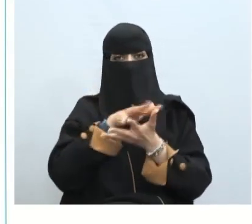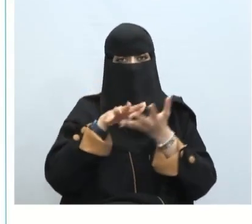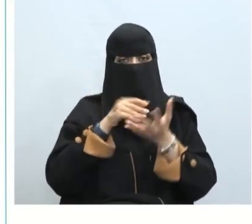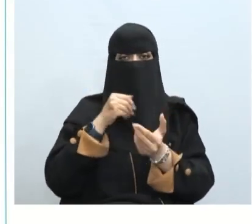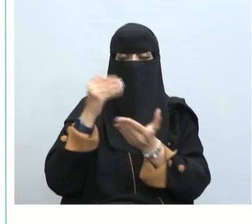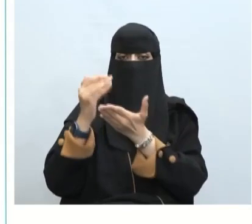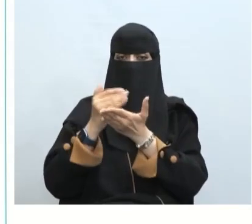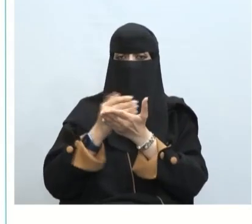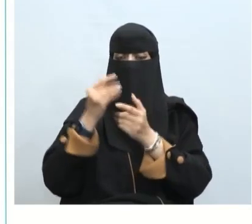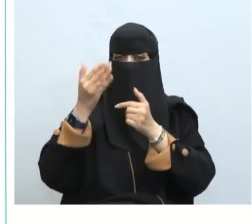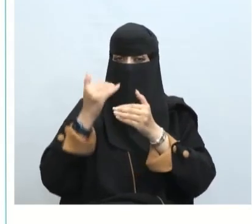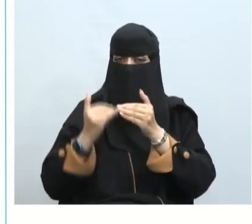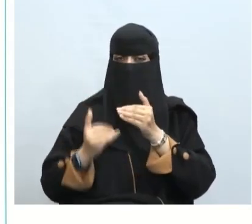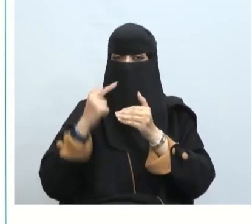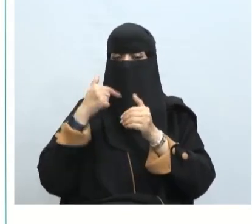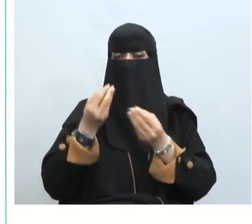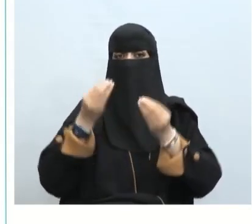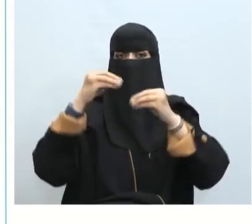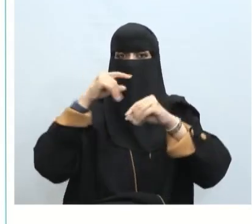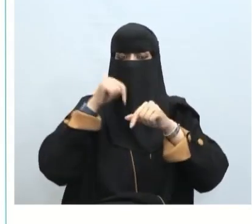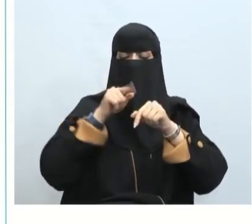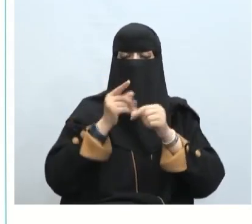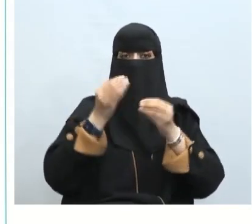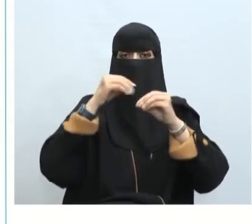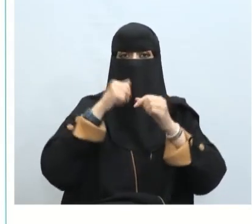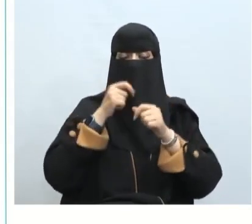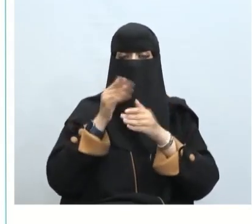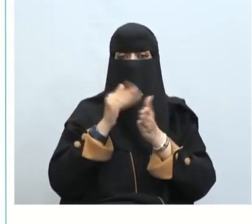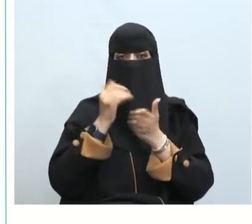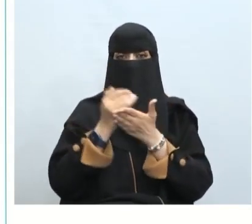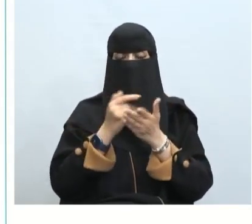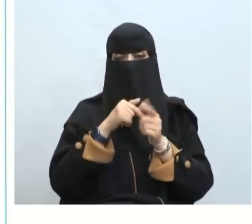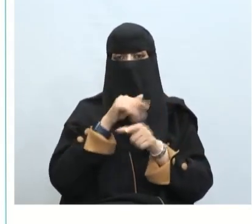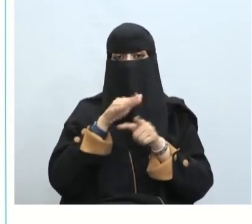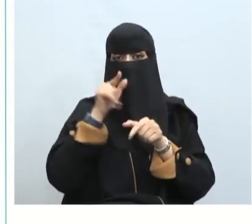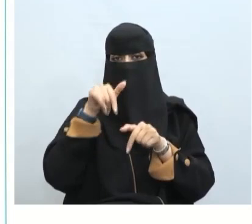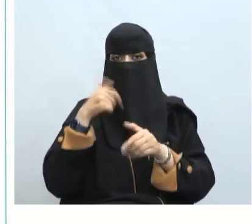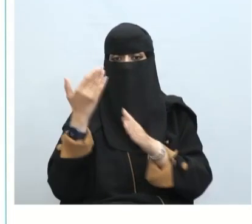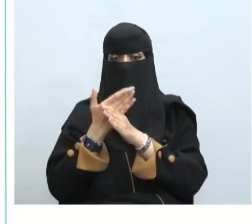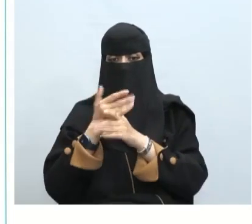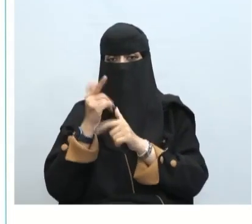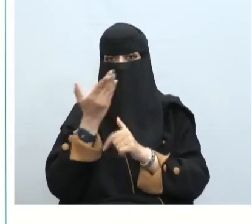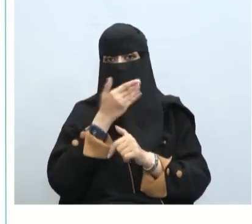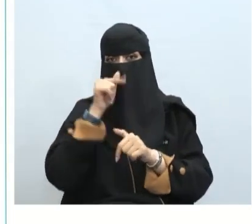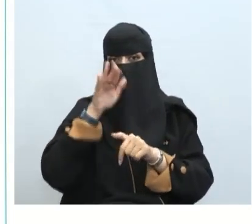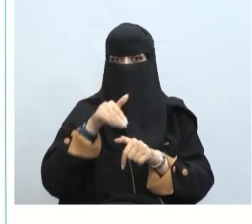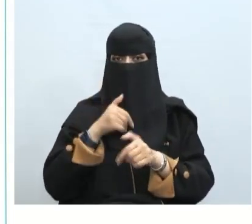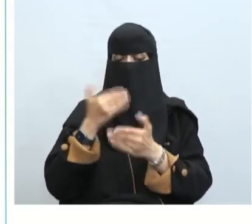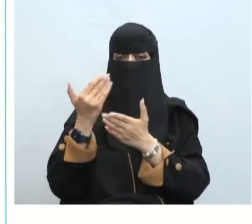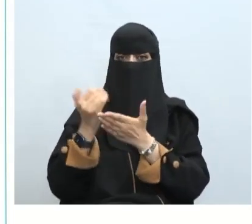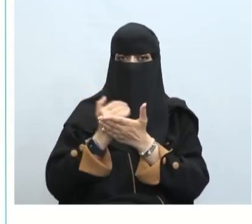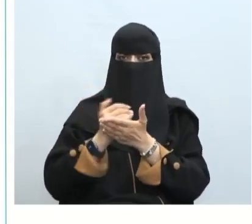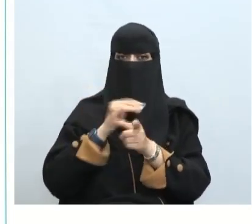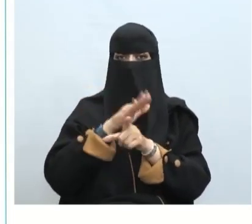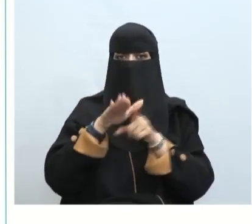الاقتصاديه كل ما قلت زاد الاقتصاد الوطني هذه العوامل المؤثره في الاقتصاد